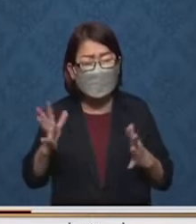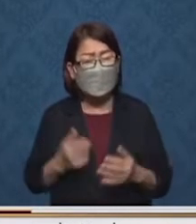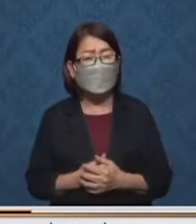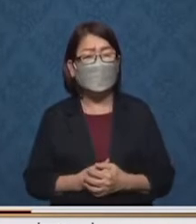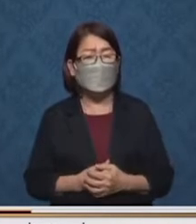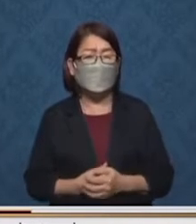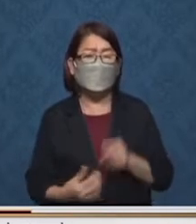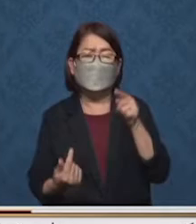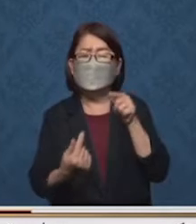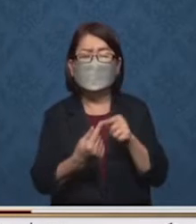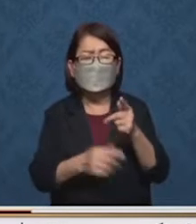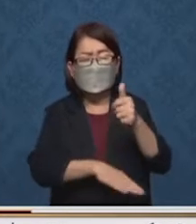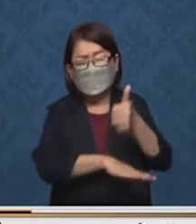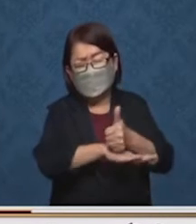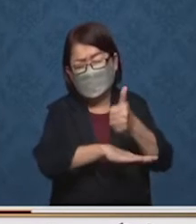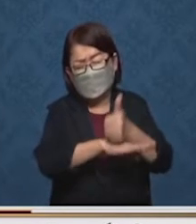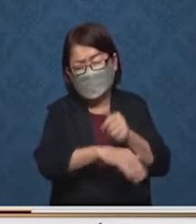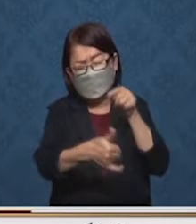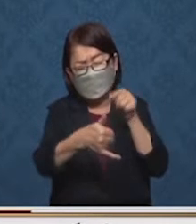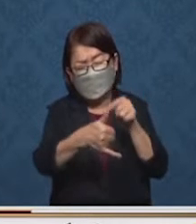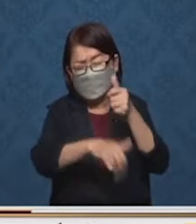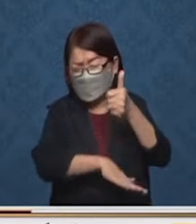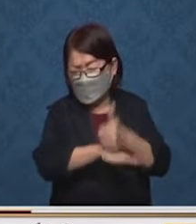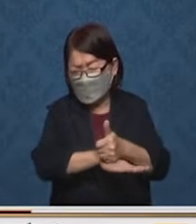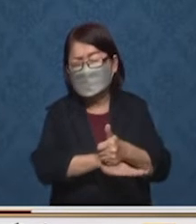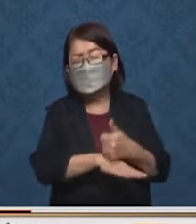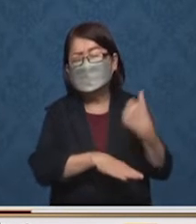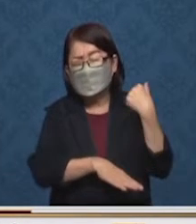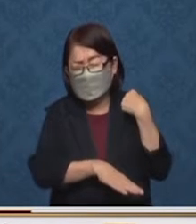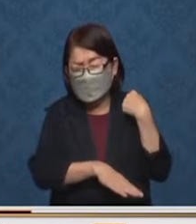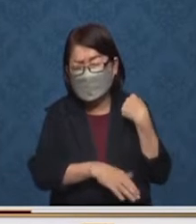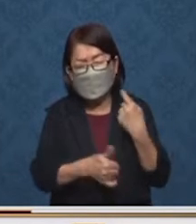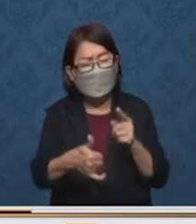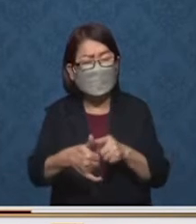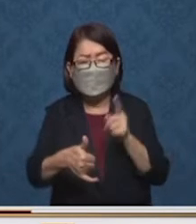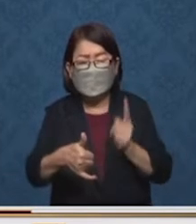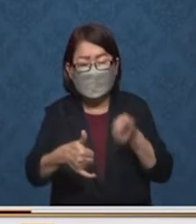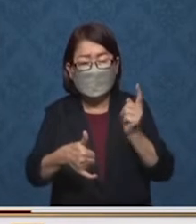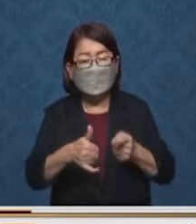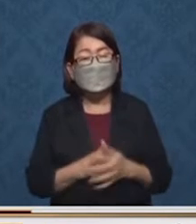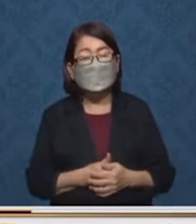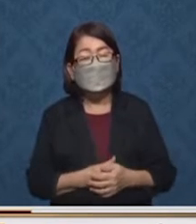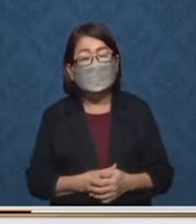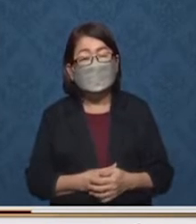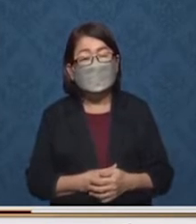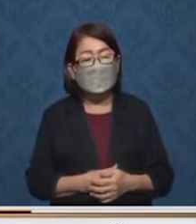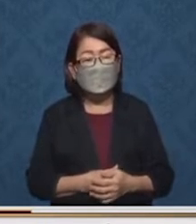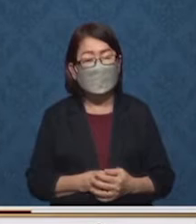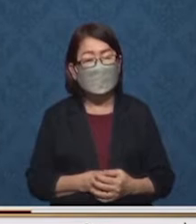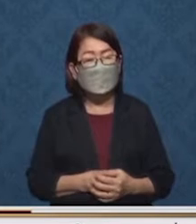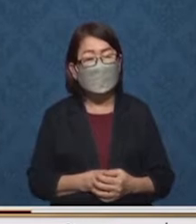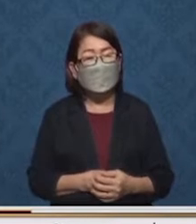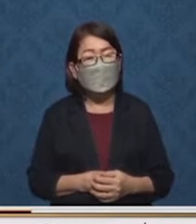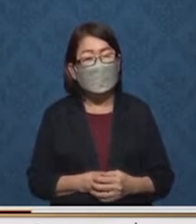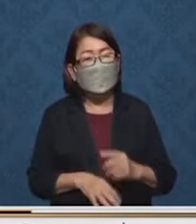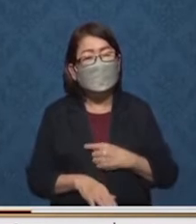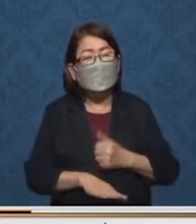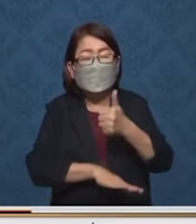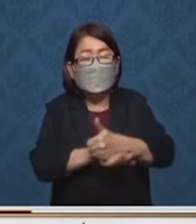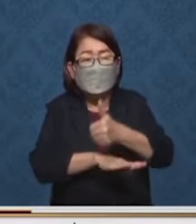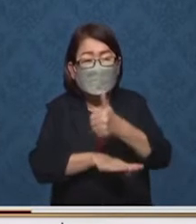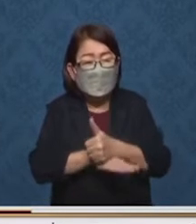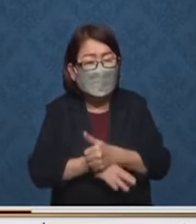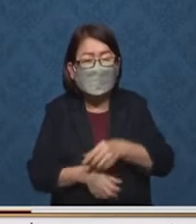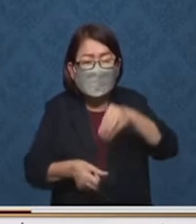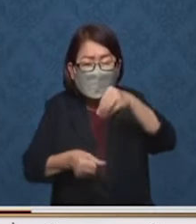เฉพาะผู้นำเท่านั้นผมใช้คำขึ้นนำก่อนนะครับเลอะผู้นำที่อยู่ในอำนาจมาอย่างยาวนานจะมี